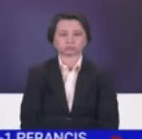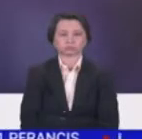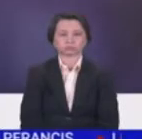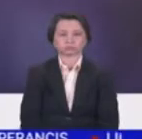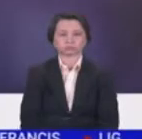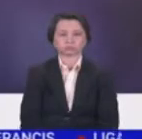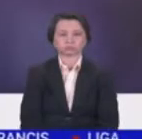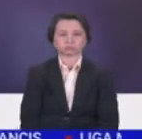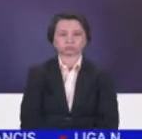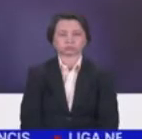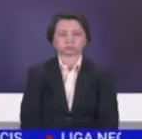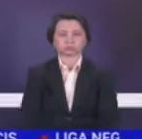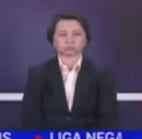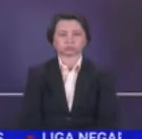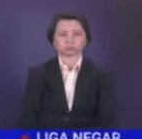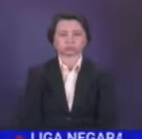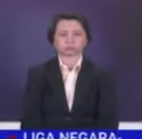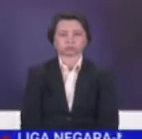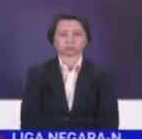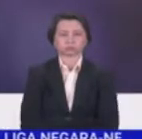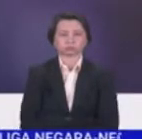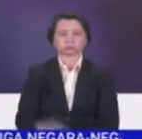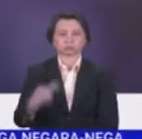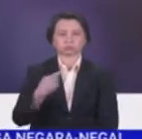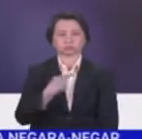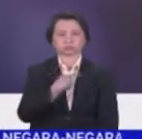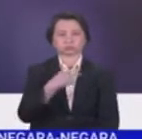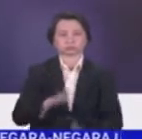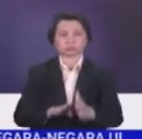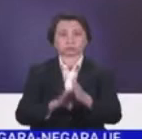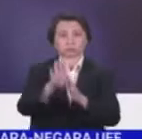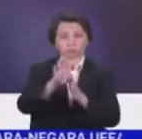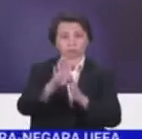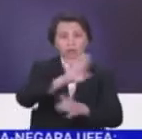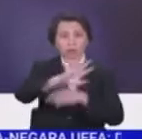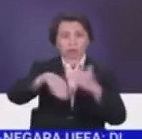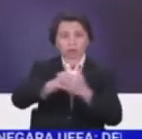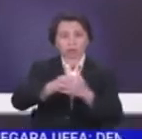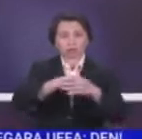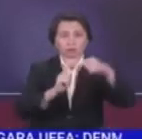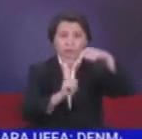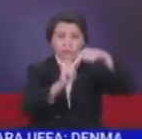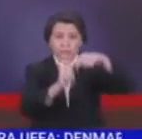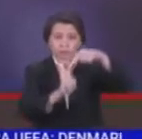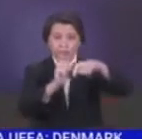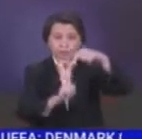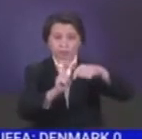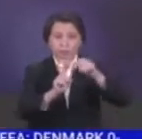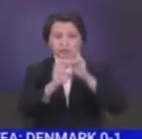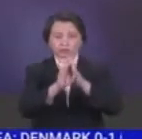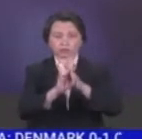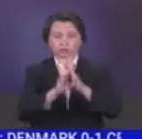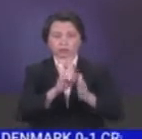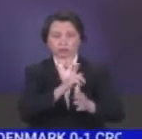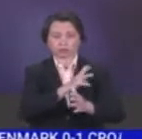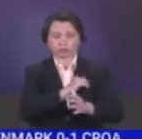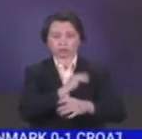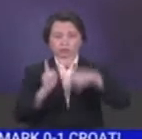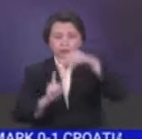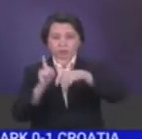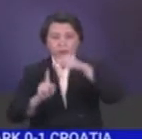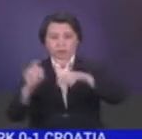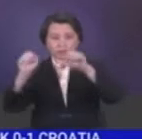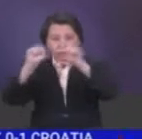And at the ministry, we develop edu data platforms such as the ministry's data system